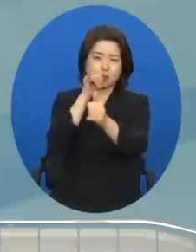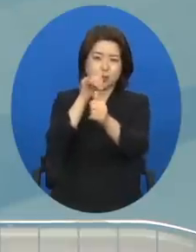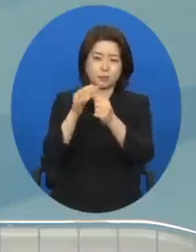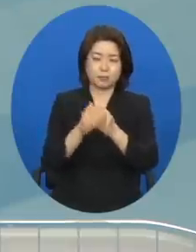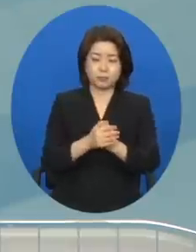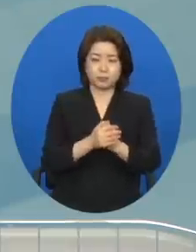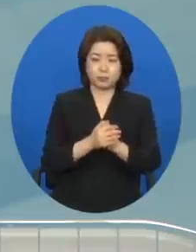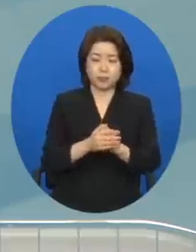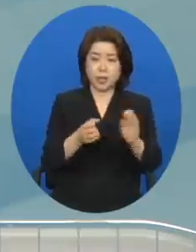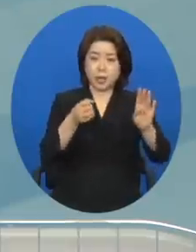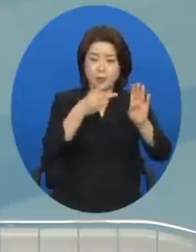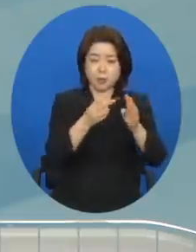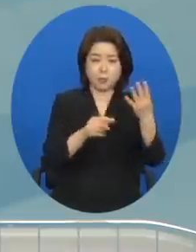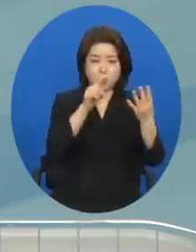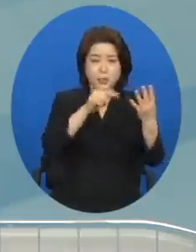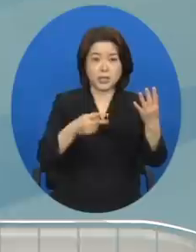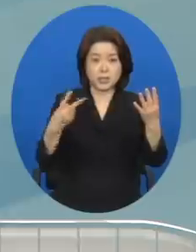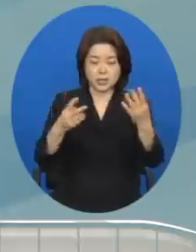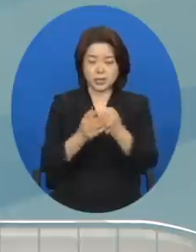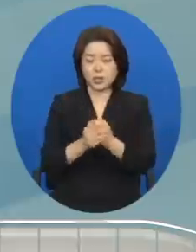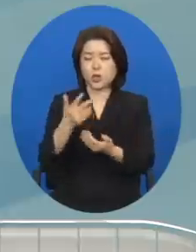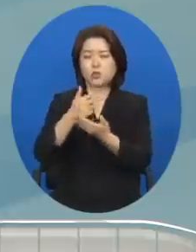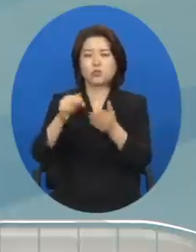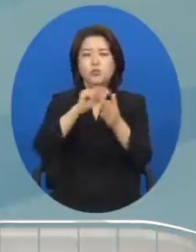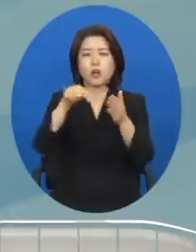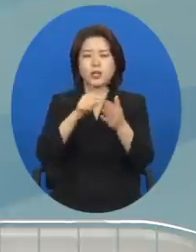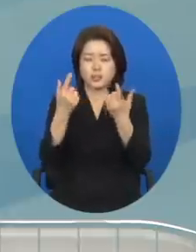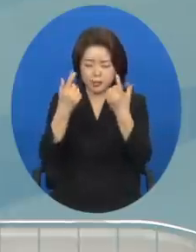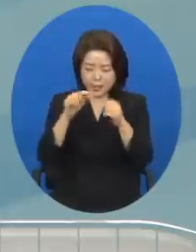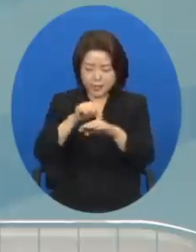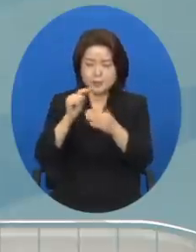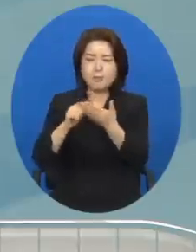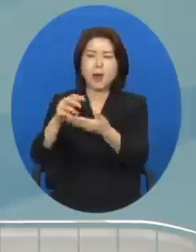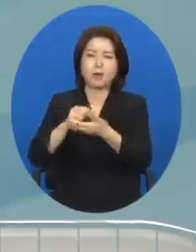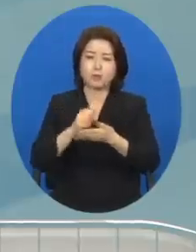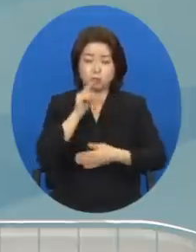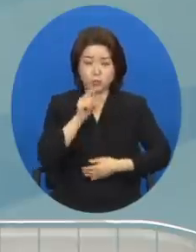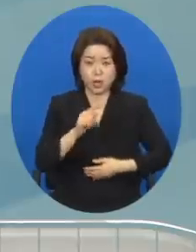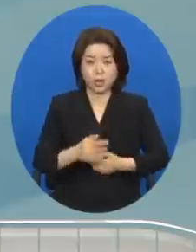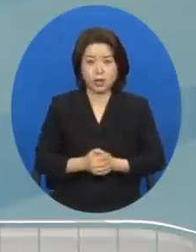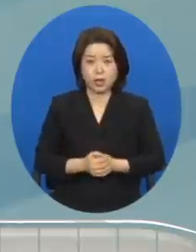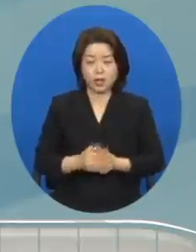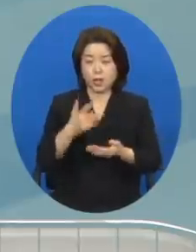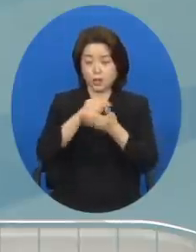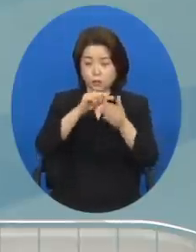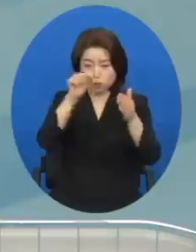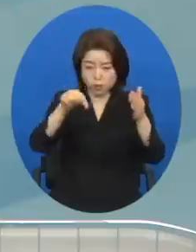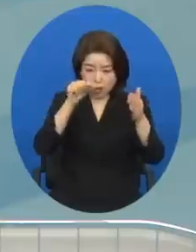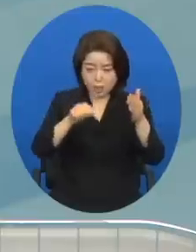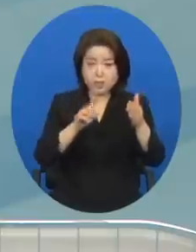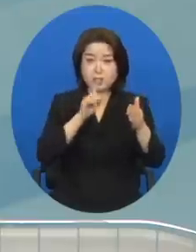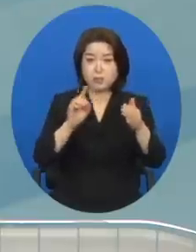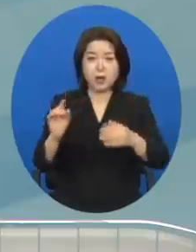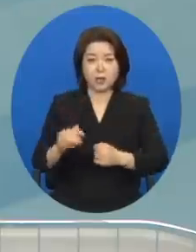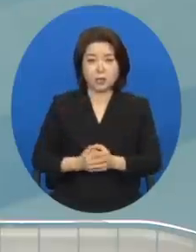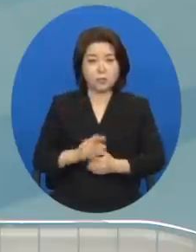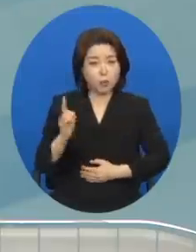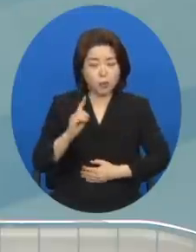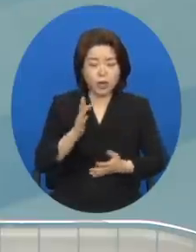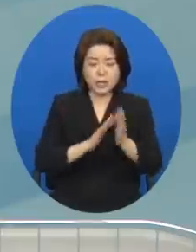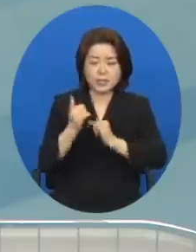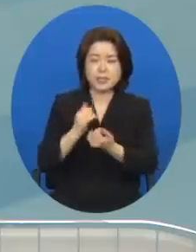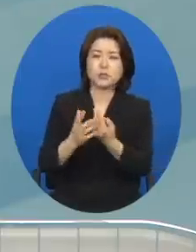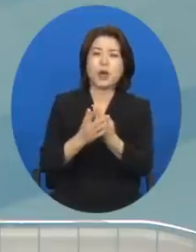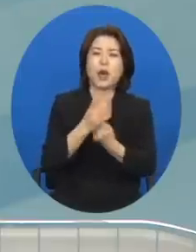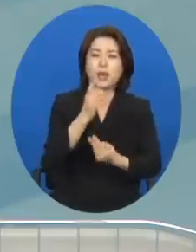빌립보서 4장 2절에 주 안에서 같은 마음을 가지라. 이 주 안에서라는 말이 예수님과 하나